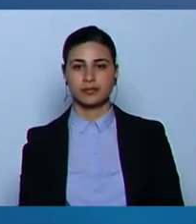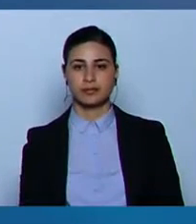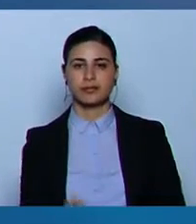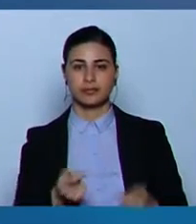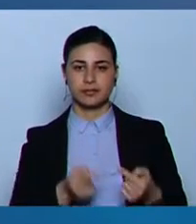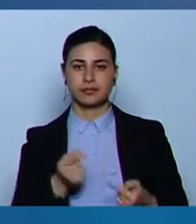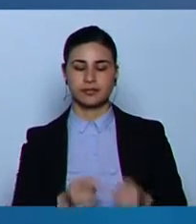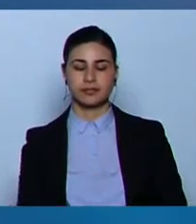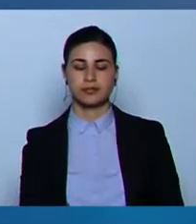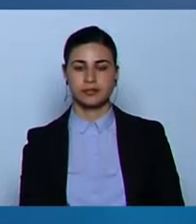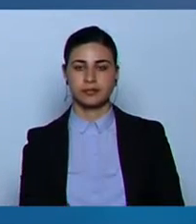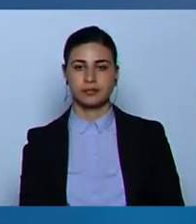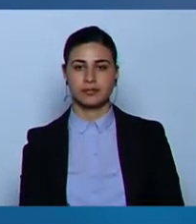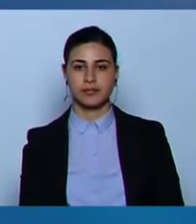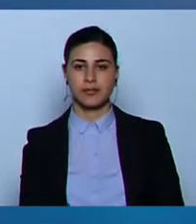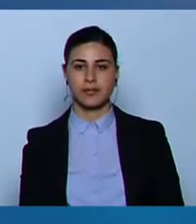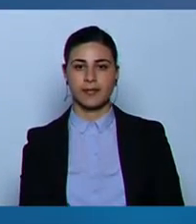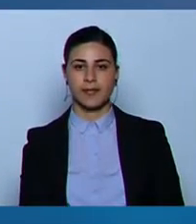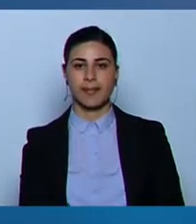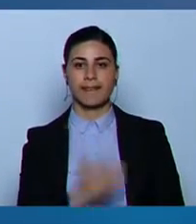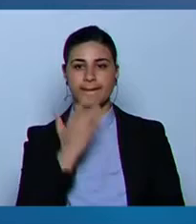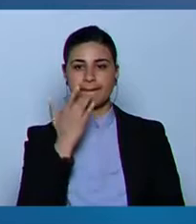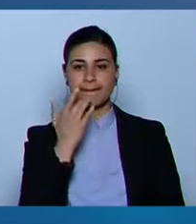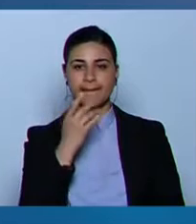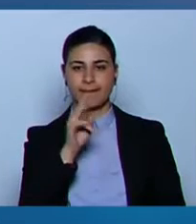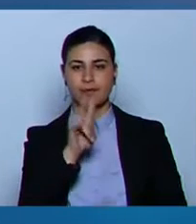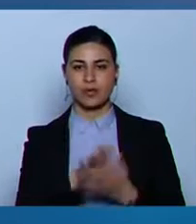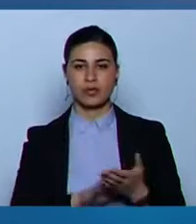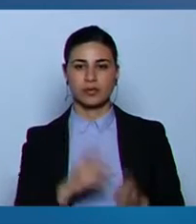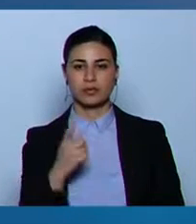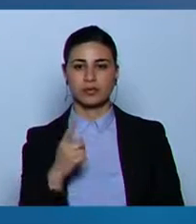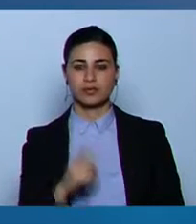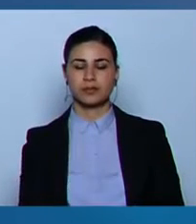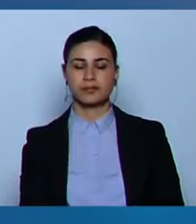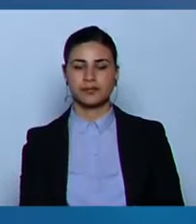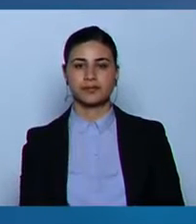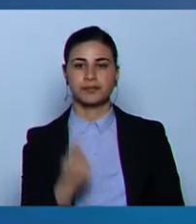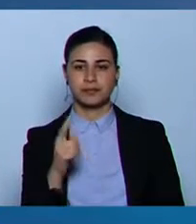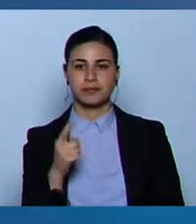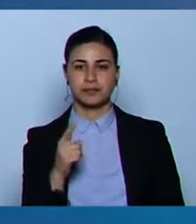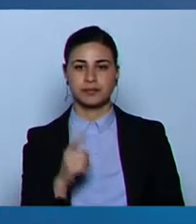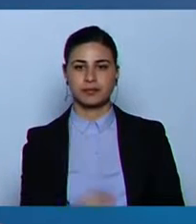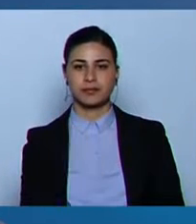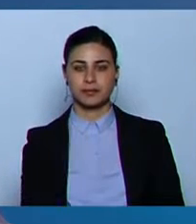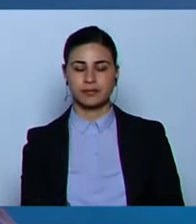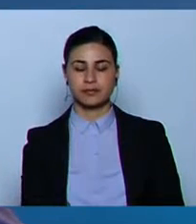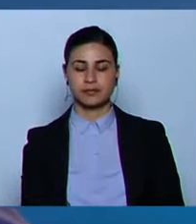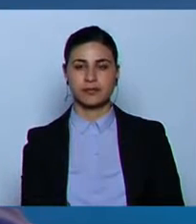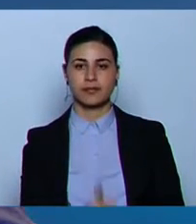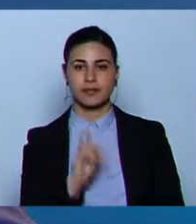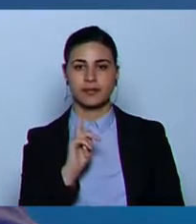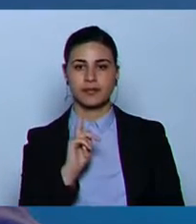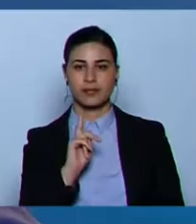პოლიტიკოსები. პოლიტიკოსები ერთი წუთი შეთავაზება ერთი წუთით მე 1200